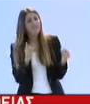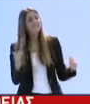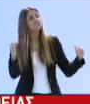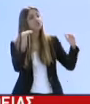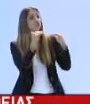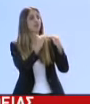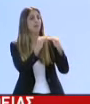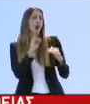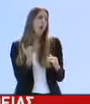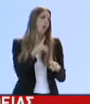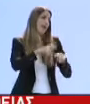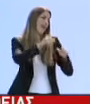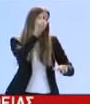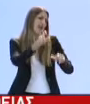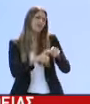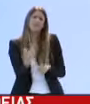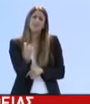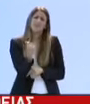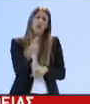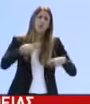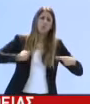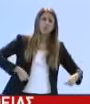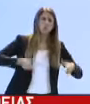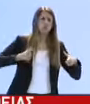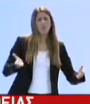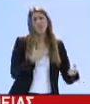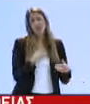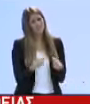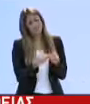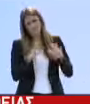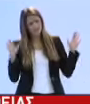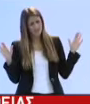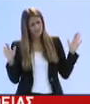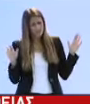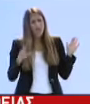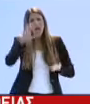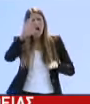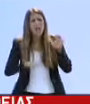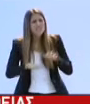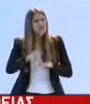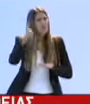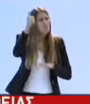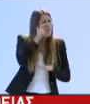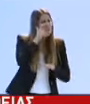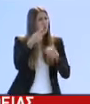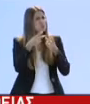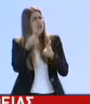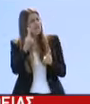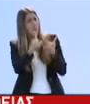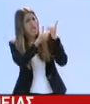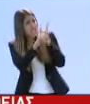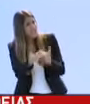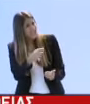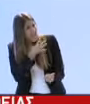Έλληνες, ανεξαρτήτως οικονομικής επιφάνειας, κοινωνικής τάξης, οικογενειακής καταβολής, ειδικών αναγκών,